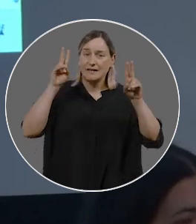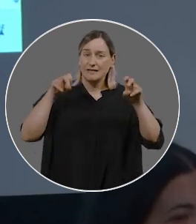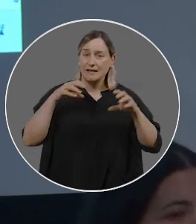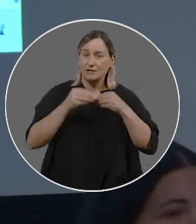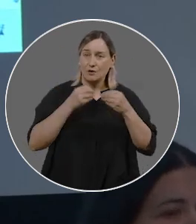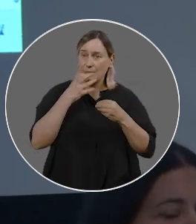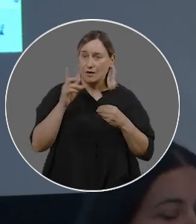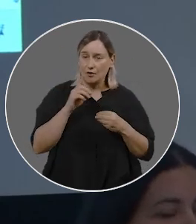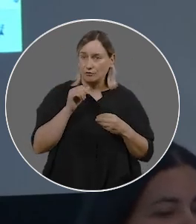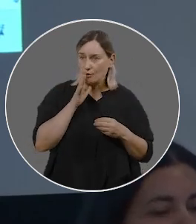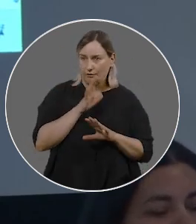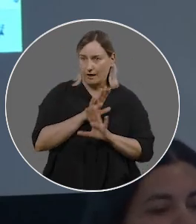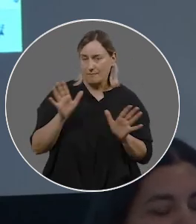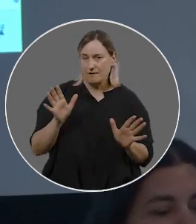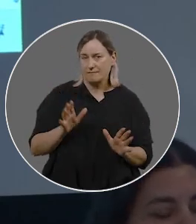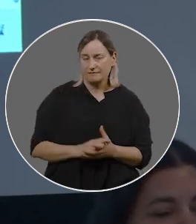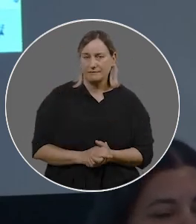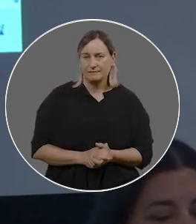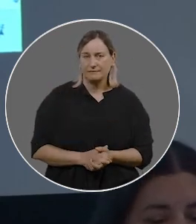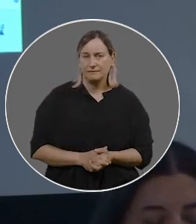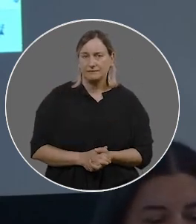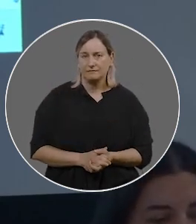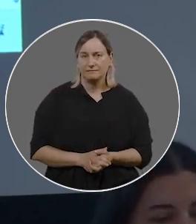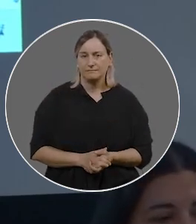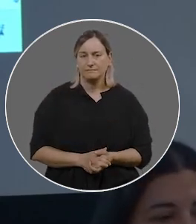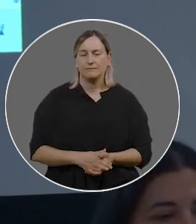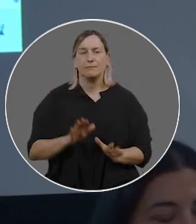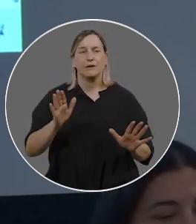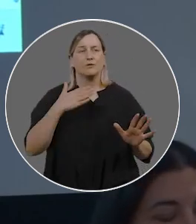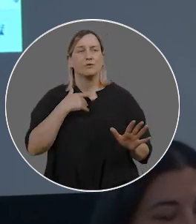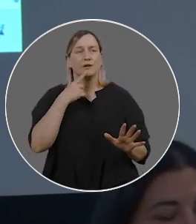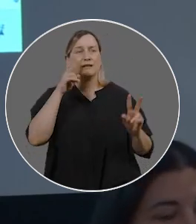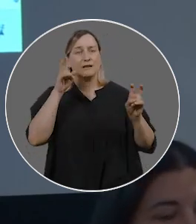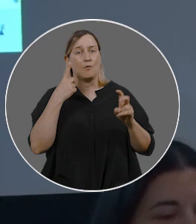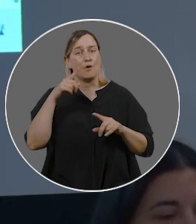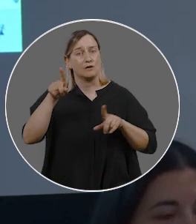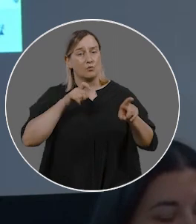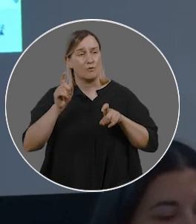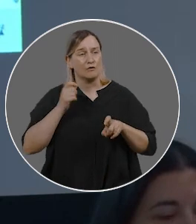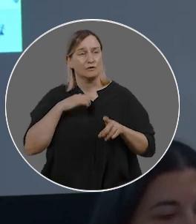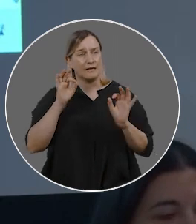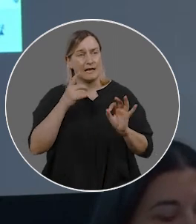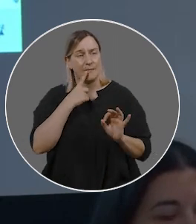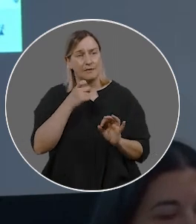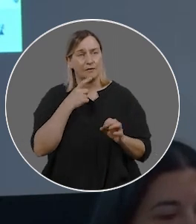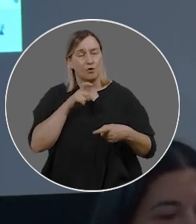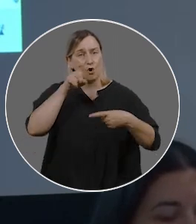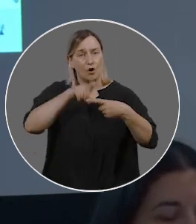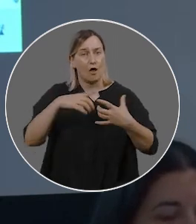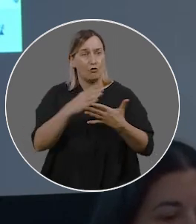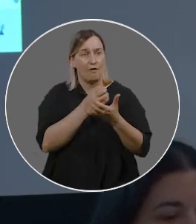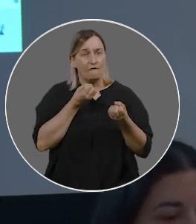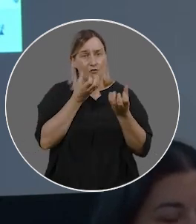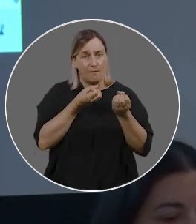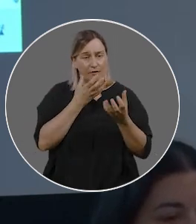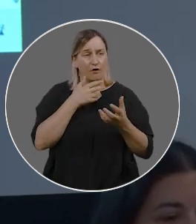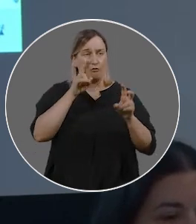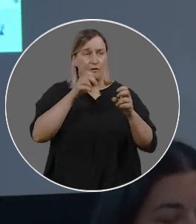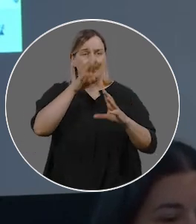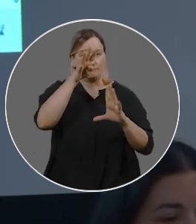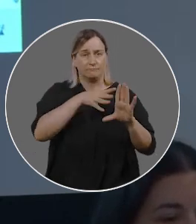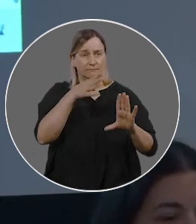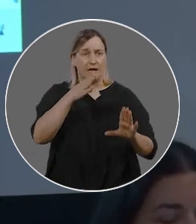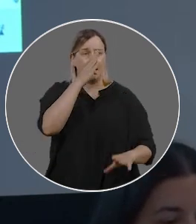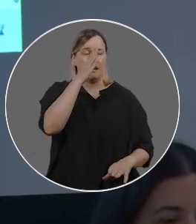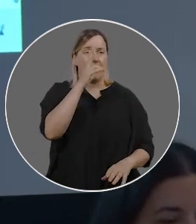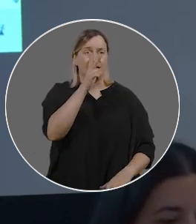drama. Seria d'acord. Un drama. Sí, però, sí. O sigui, una de les opcions seria penjar tota la informació que és una taula amb HTML